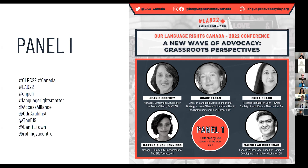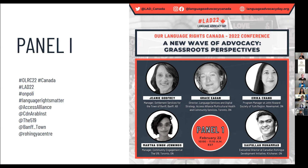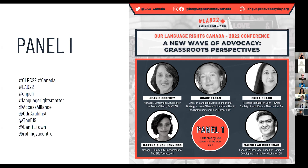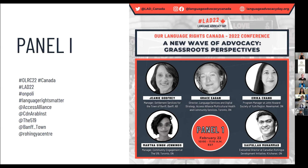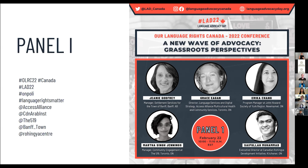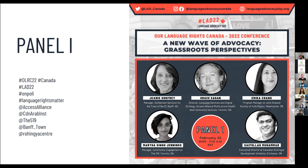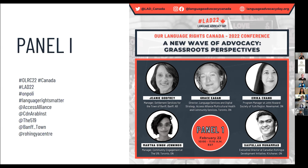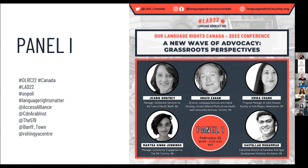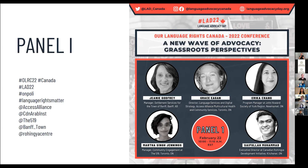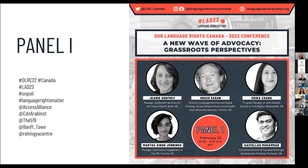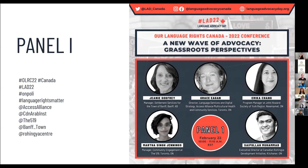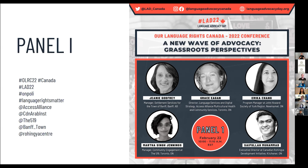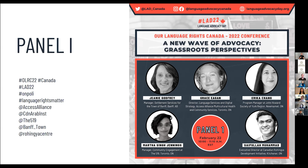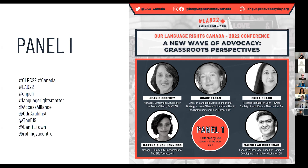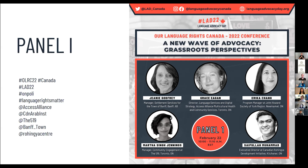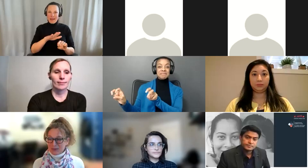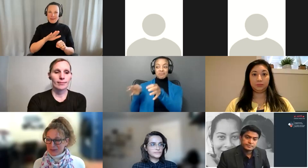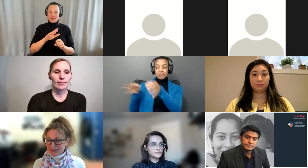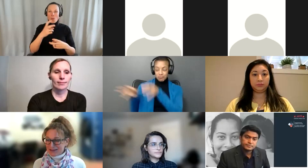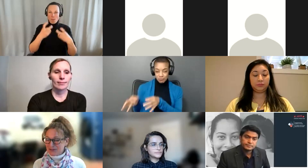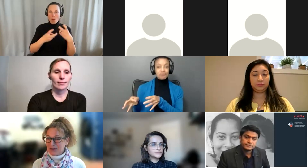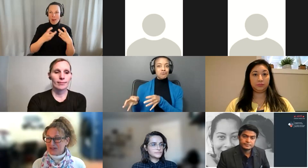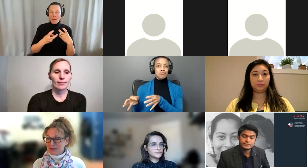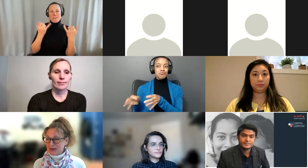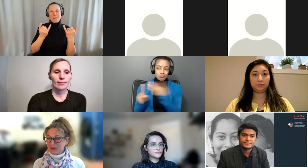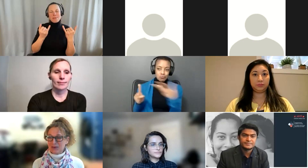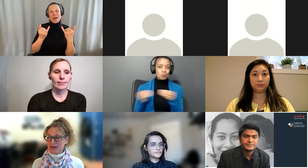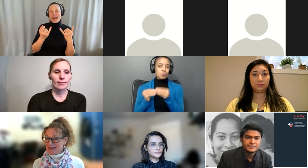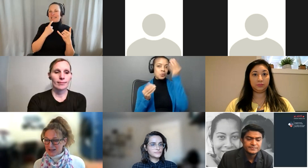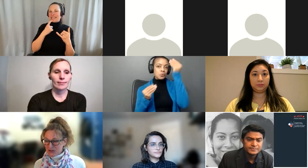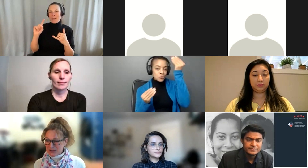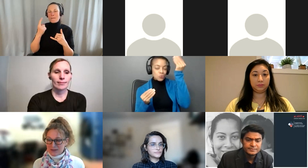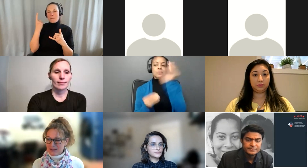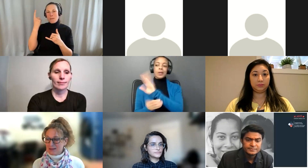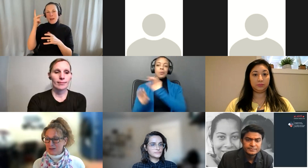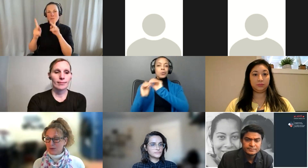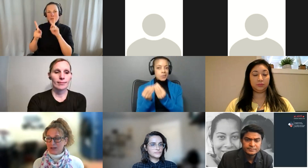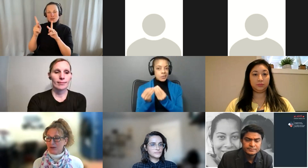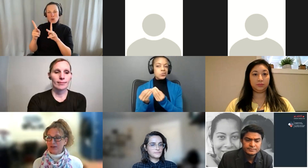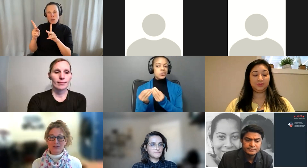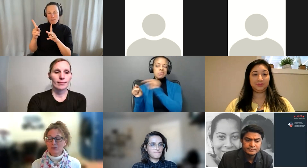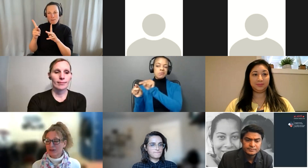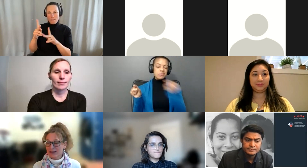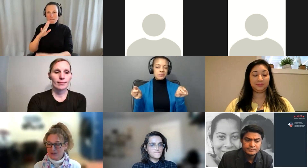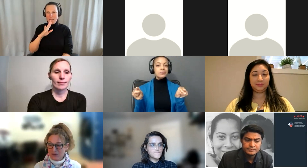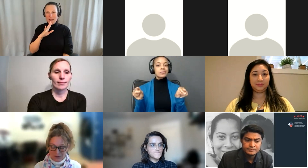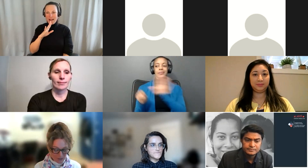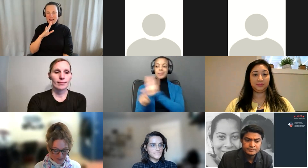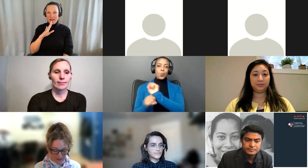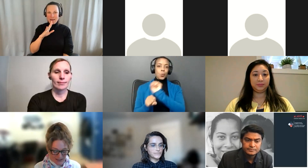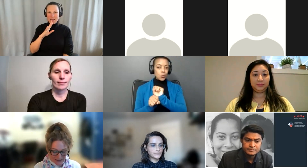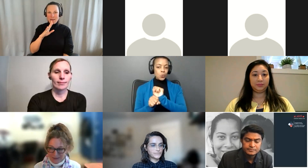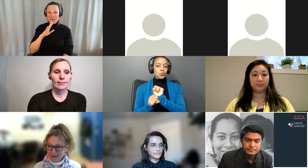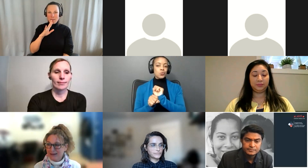Donc maintenant, j'aimerais donner la parole aux membres qui vont nous donner de l'information concernant